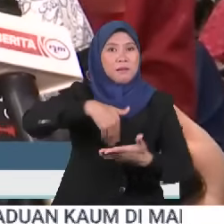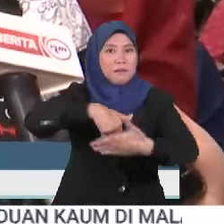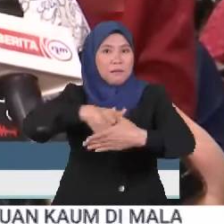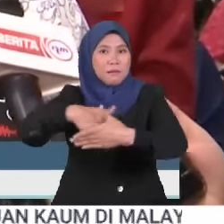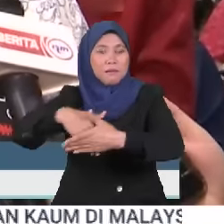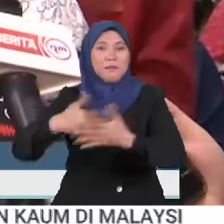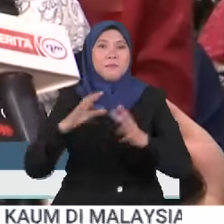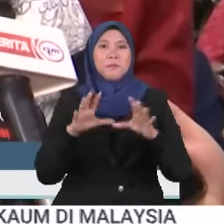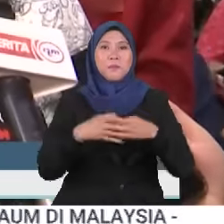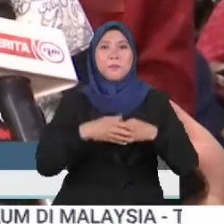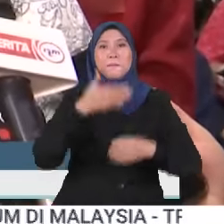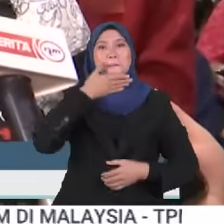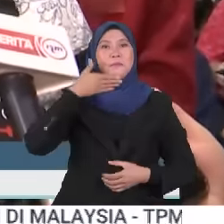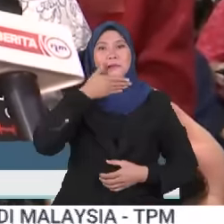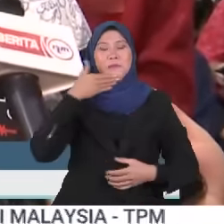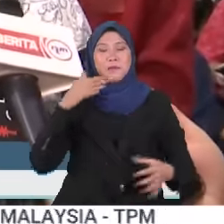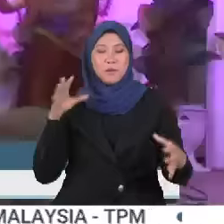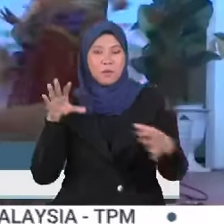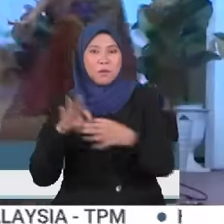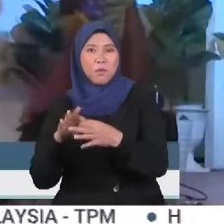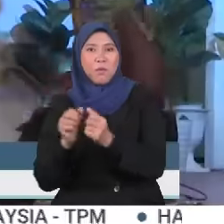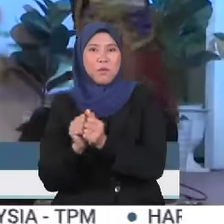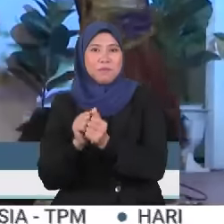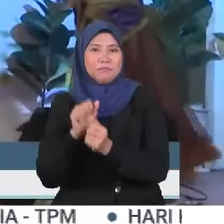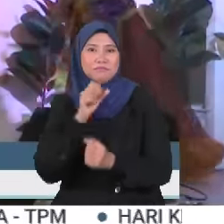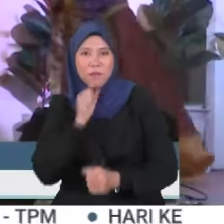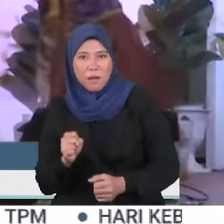beliau-beliau bergabung dengan pattern